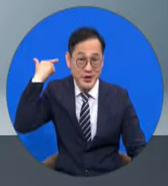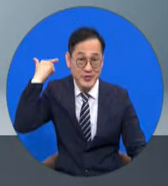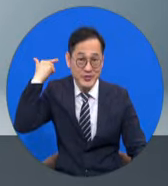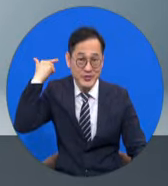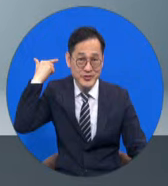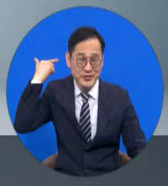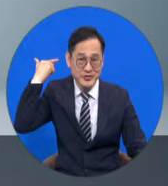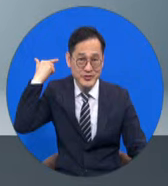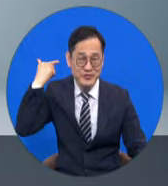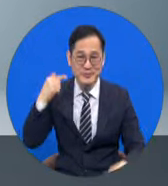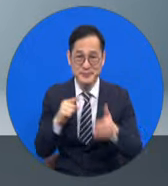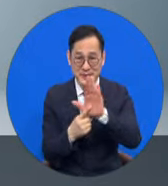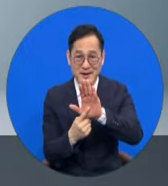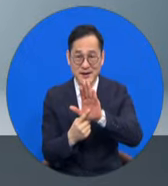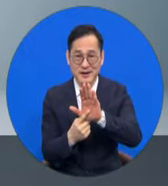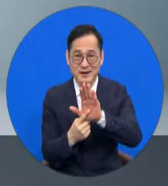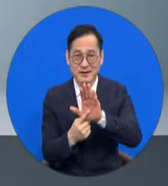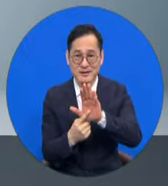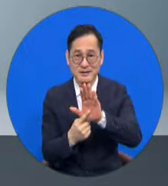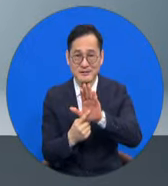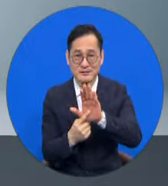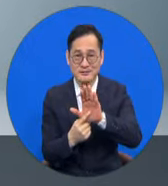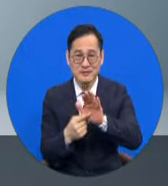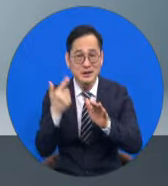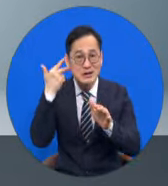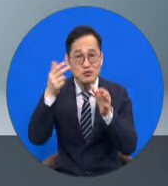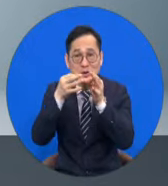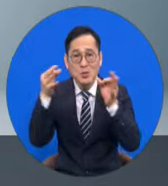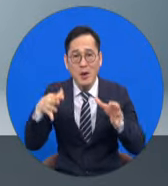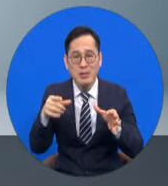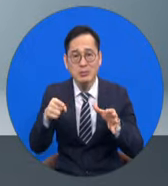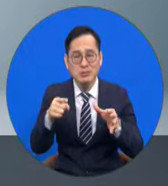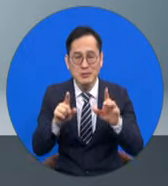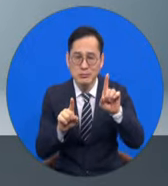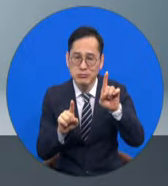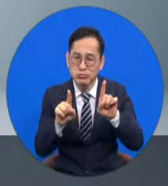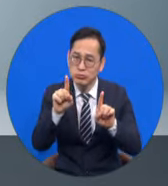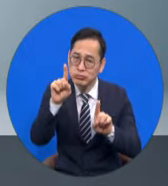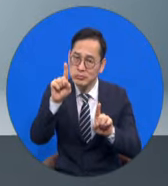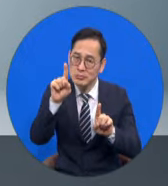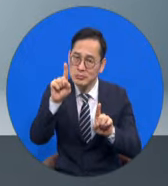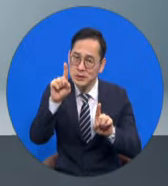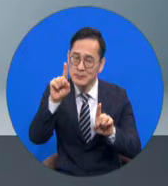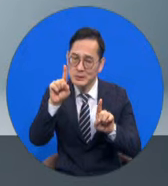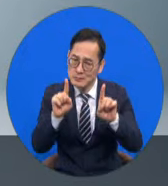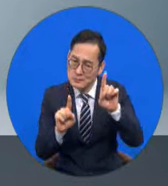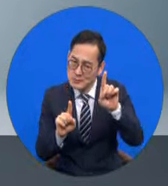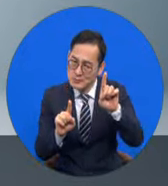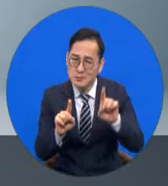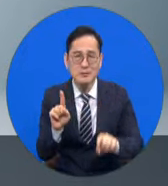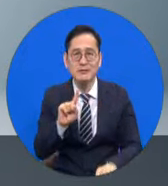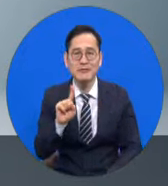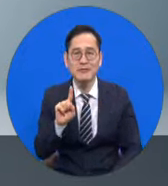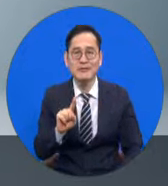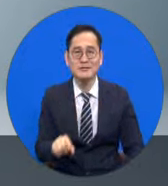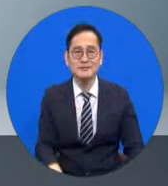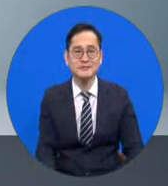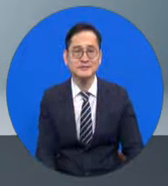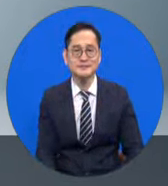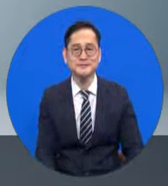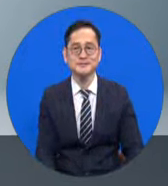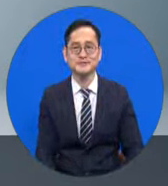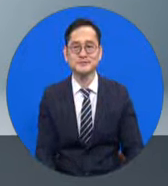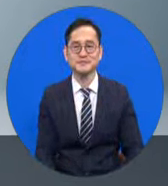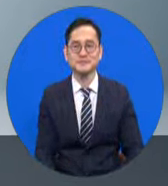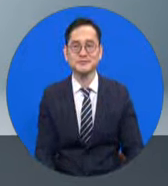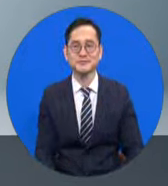7일간 어떤 변화가 있었을까? 재밌는 건요. 재밌는 건요. 김영주 의원님. 네. 잘 보시면요.